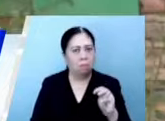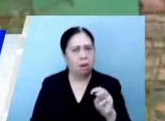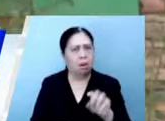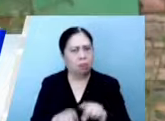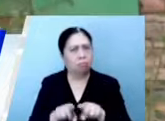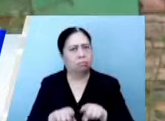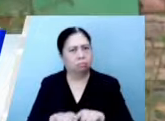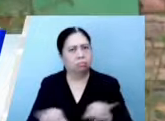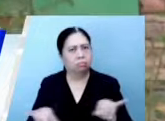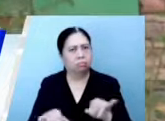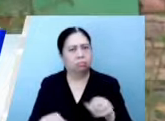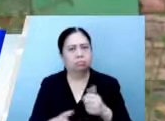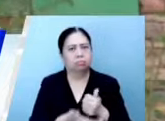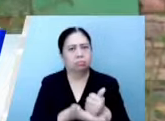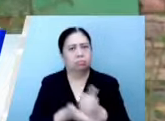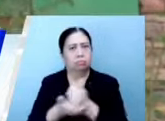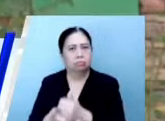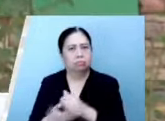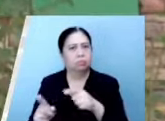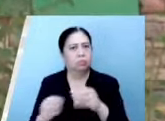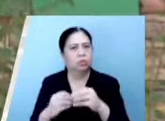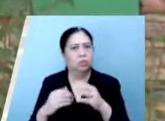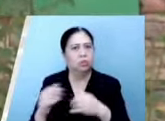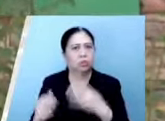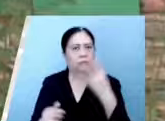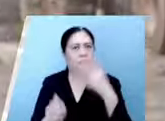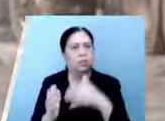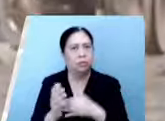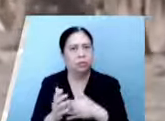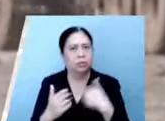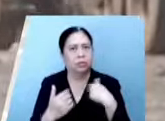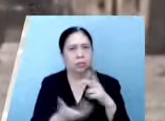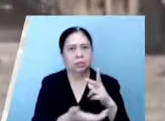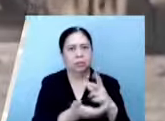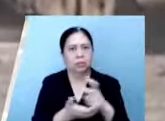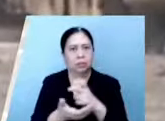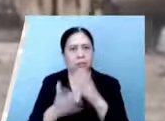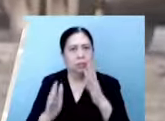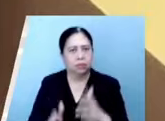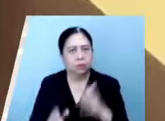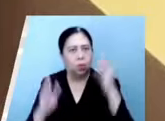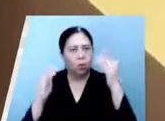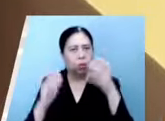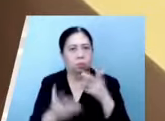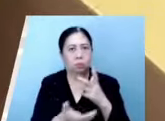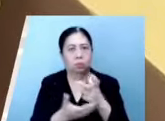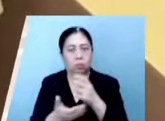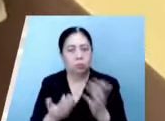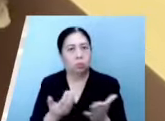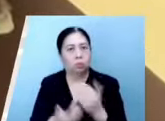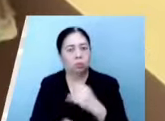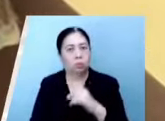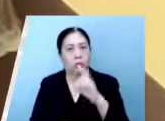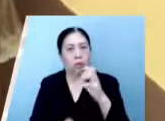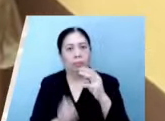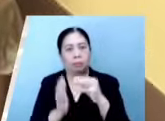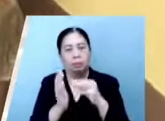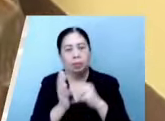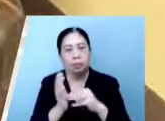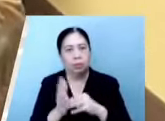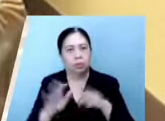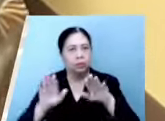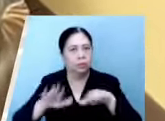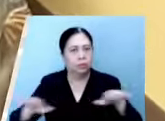BARMM. Doon, may git 4,000 na raw ang vaccinators na target makapagbakuna ng halos 1,250,000 bata. As